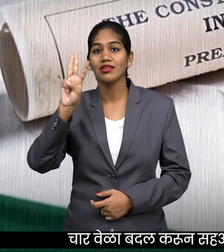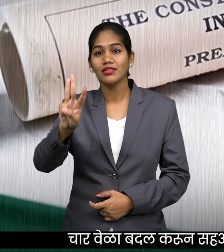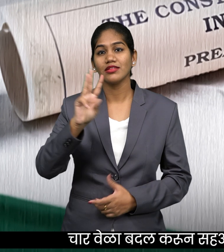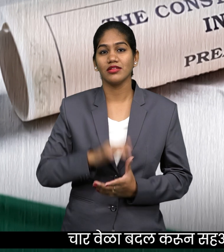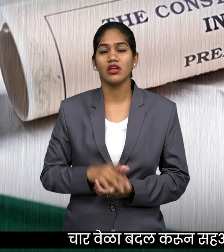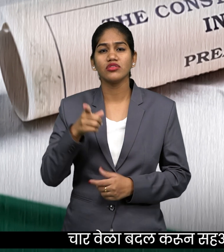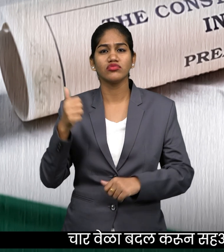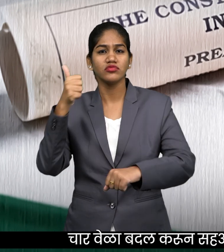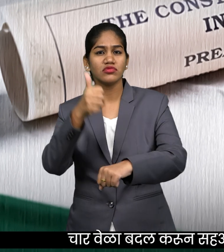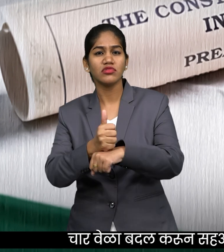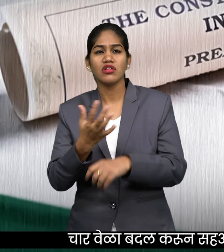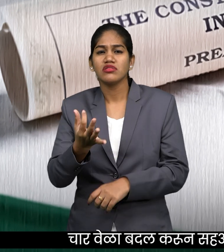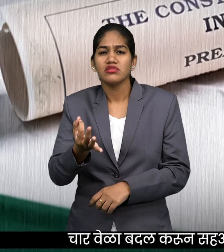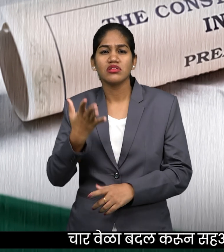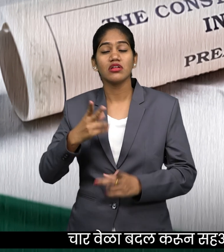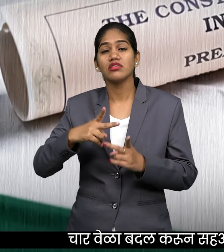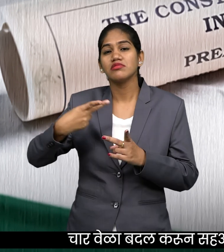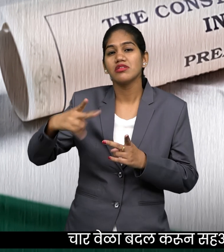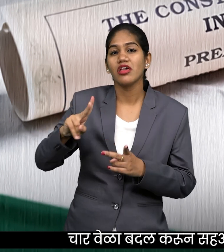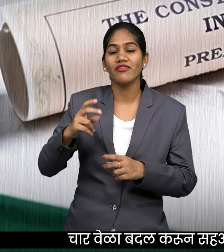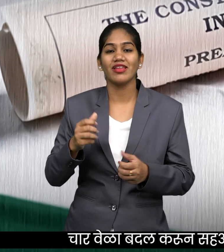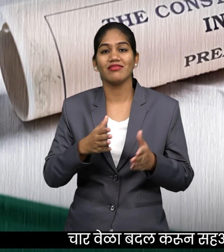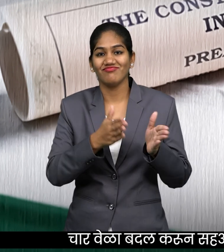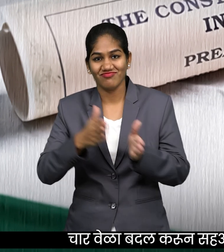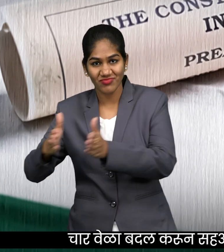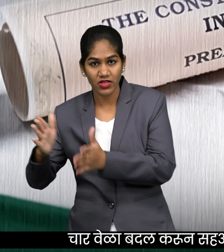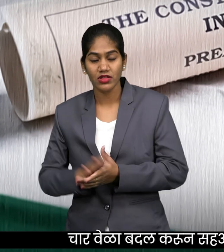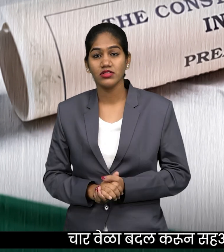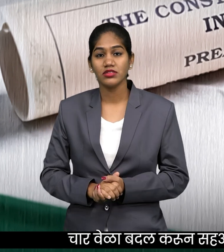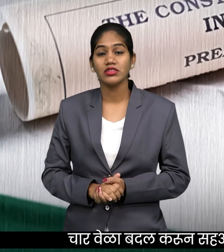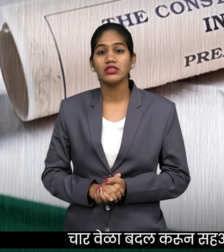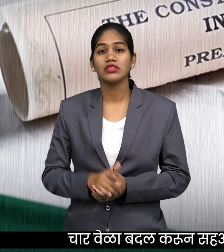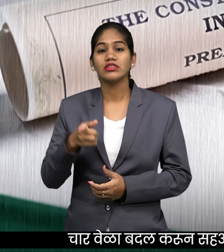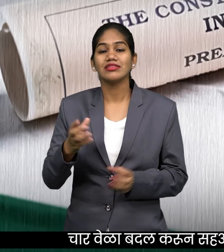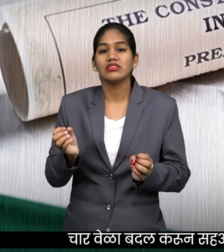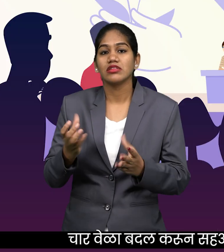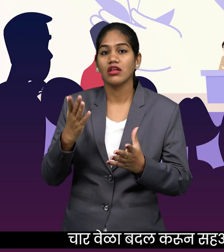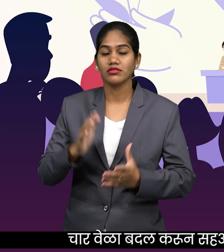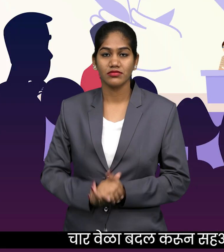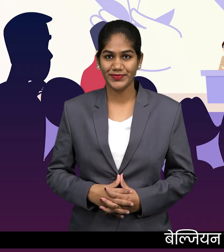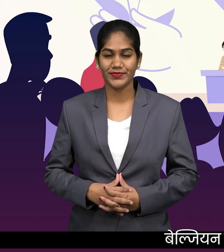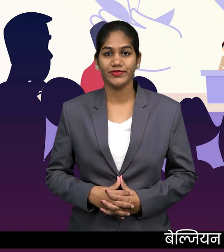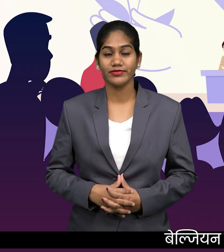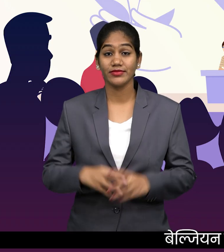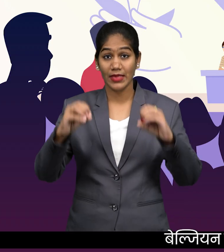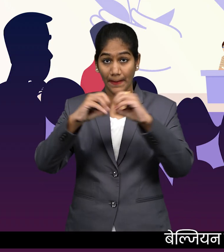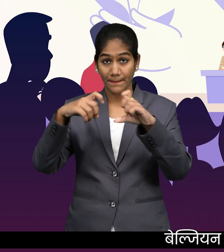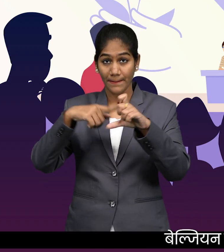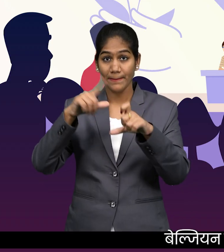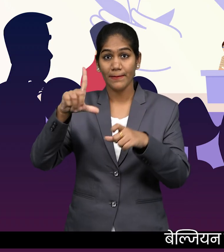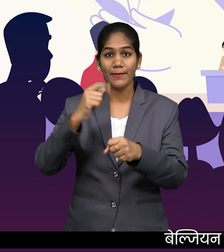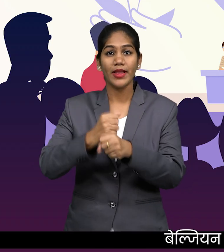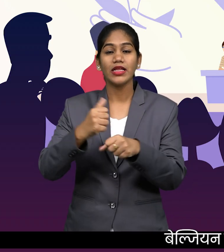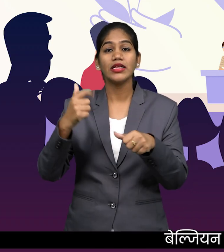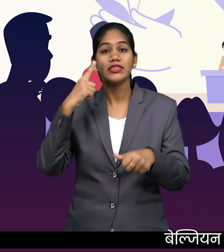4 वेळा बदल करून सहअस्तित्वाची अनोखी व्यवस्था प्रस्थापित केली. बेल्जियन मॉडेल